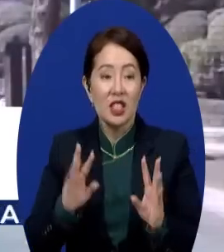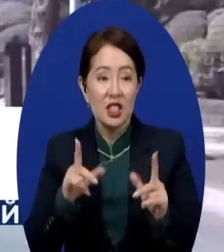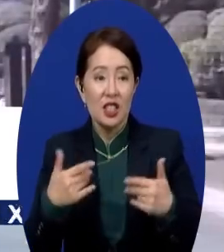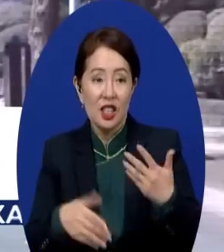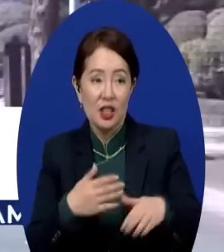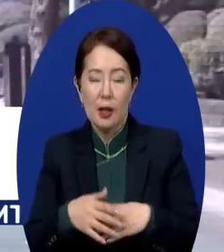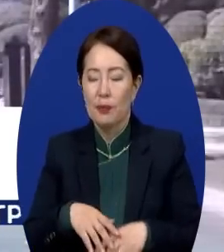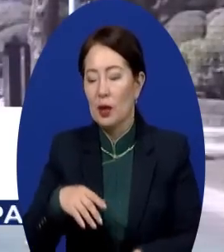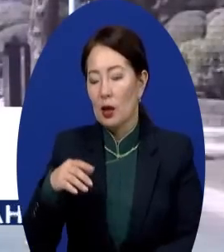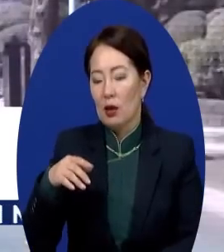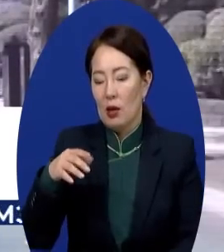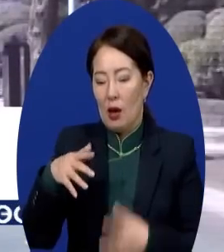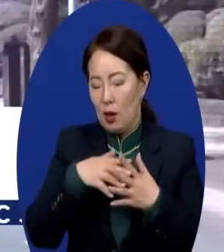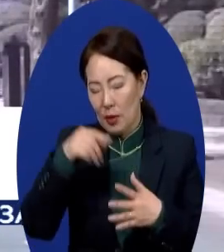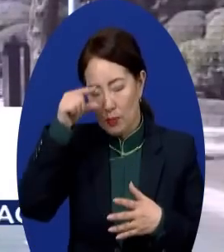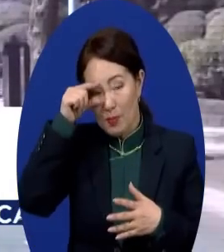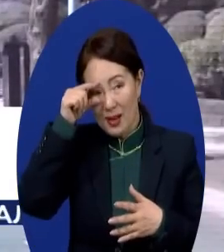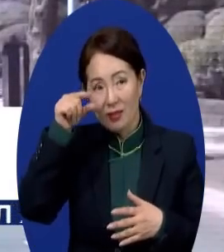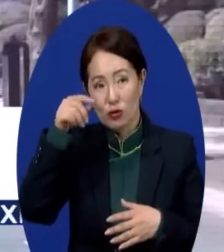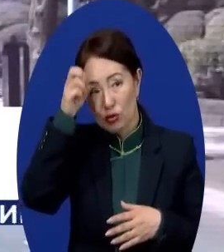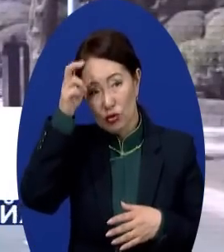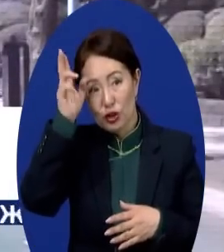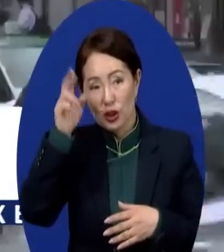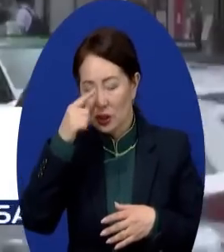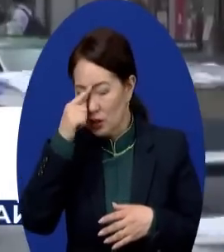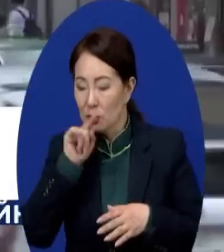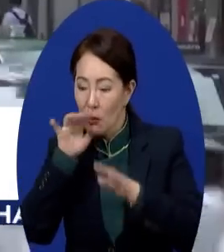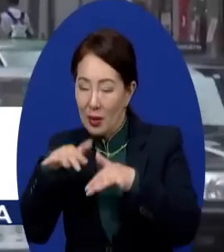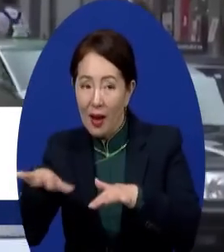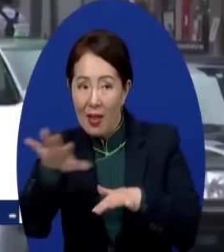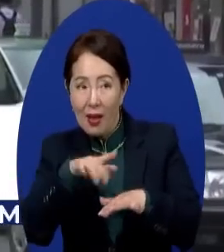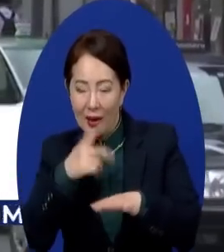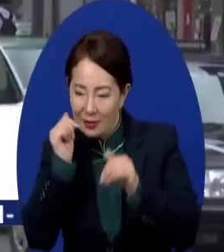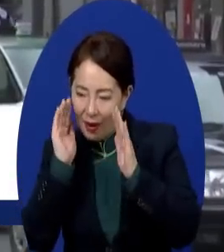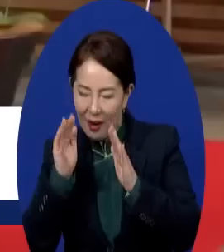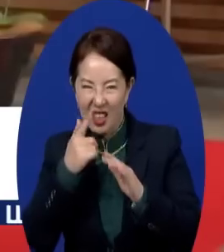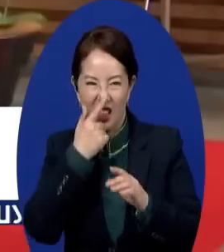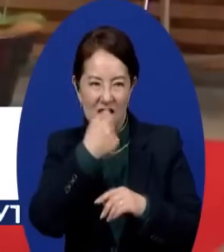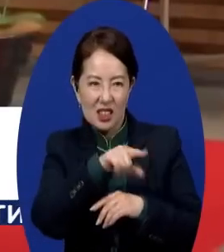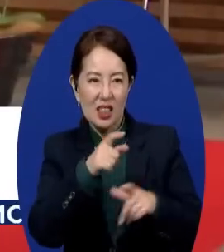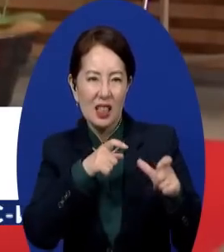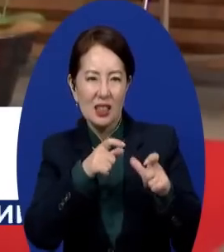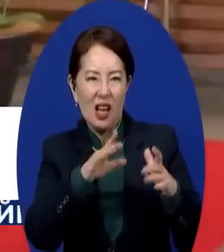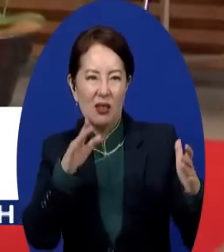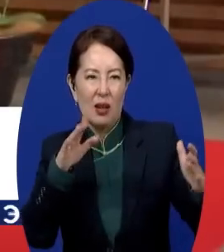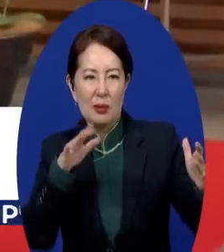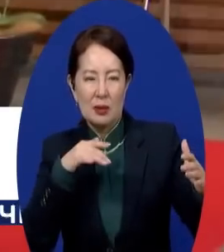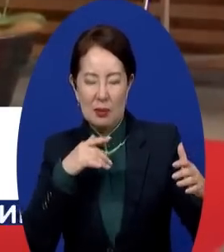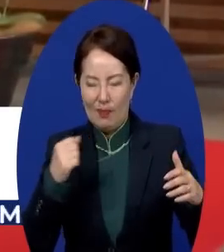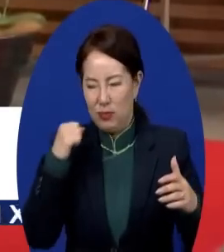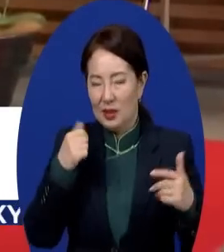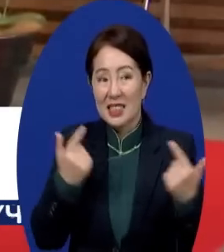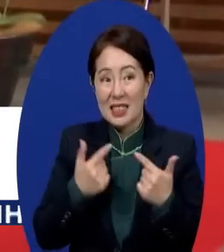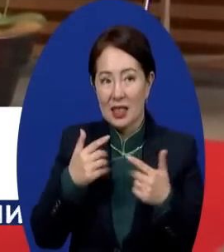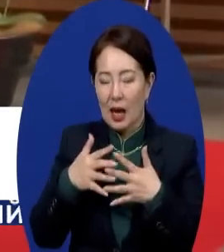За Байдны засаг захиргаа энэтхэг номхон талаан бүс нутагт илүү их анхаарах хятадыг эдийн засаг аюулгүй байдлын том гүрэн болохын эсрэг Америкийн